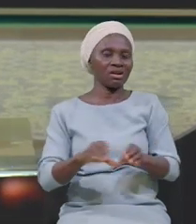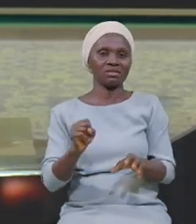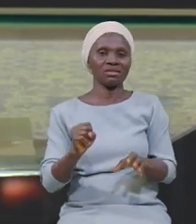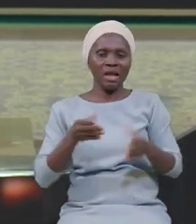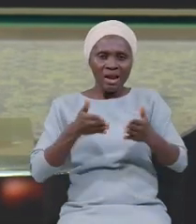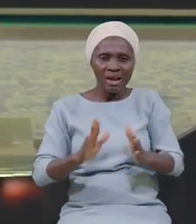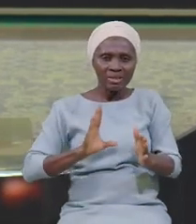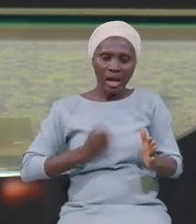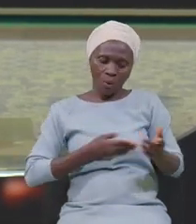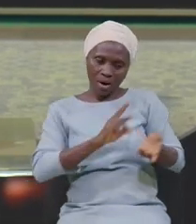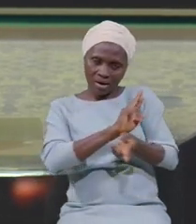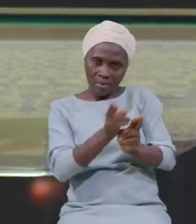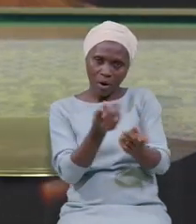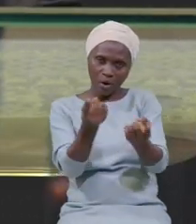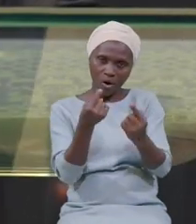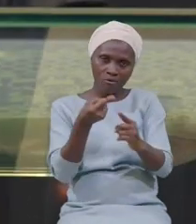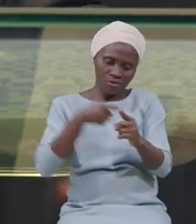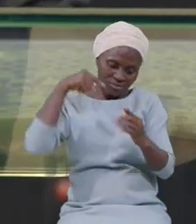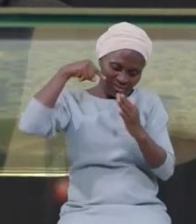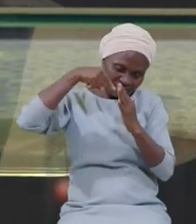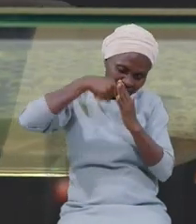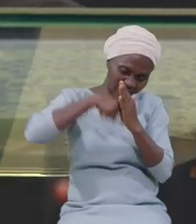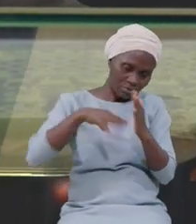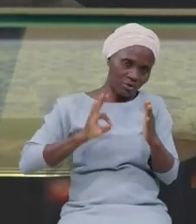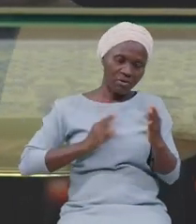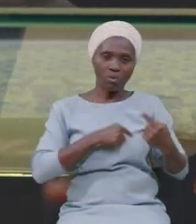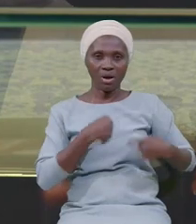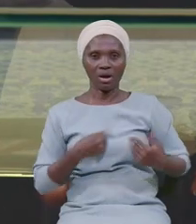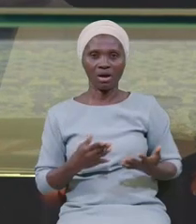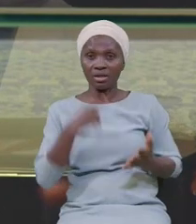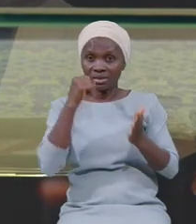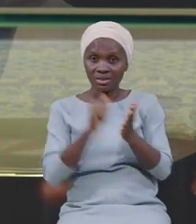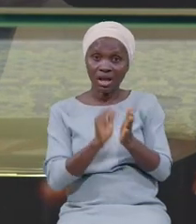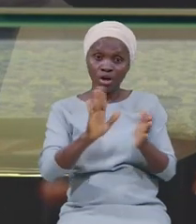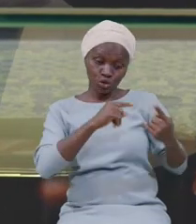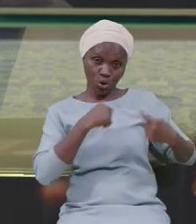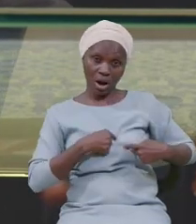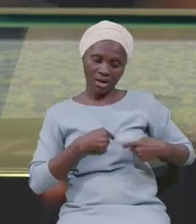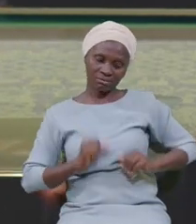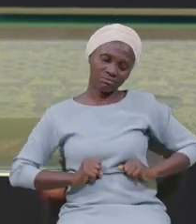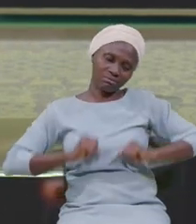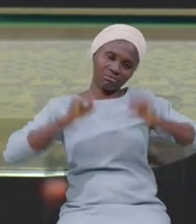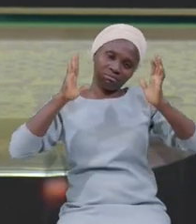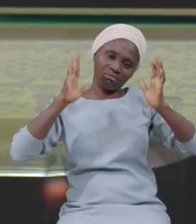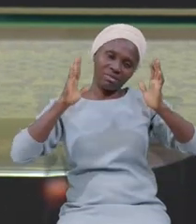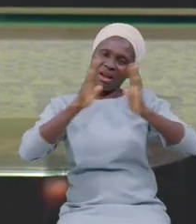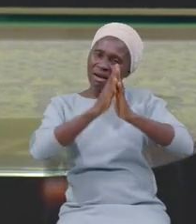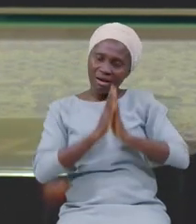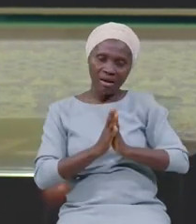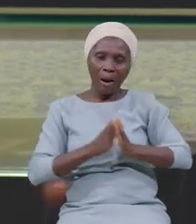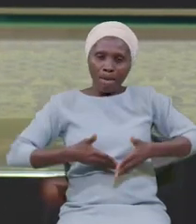notre repentance provienne de notre cœur. Que déchirez vos cœurs et non vos vêtements. Revenez à